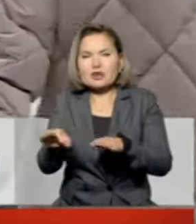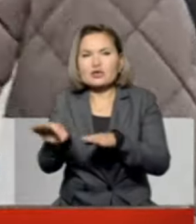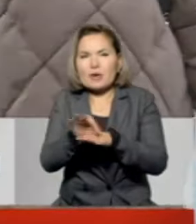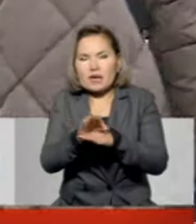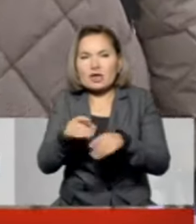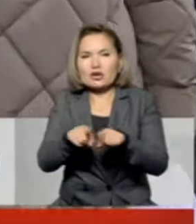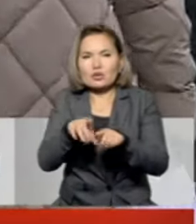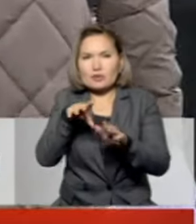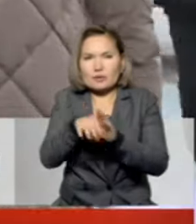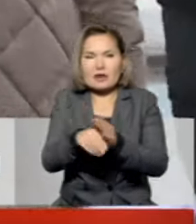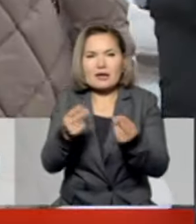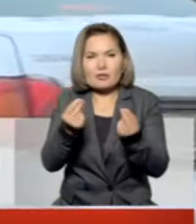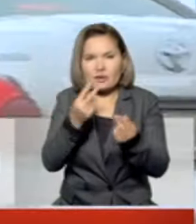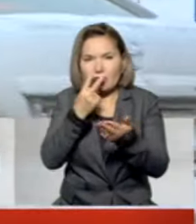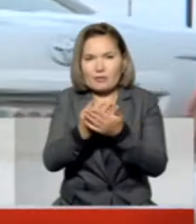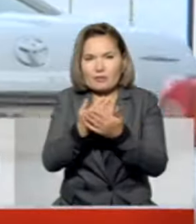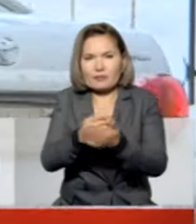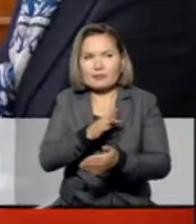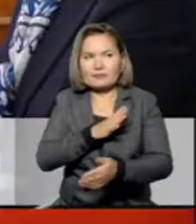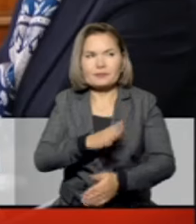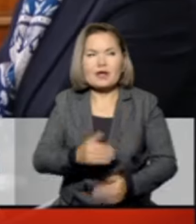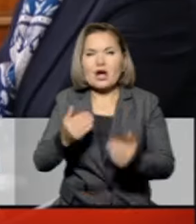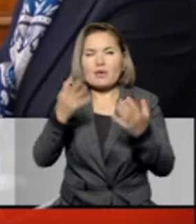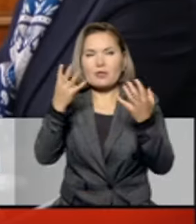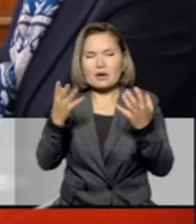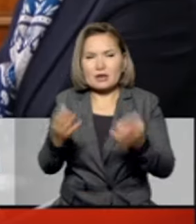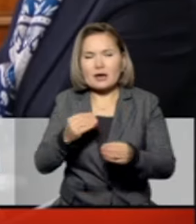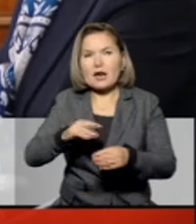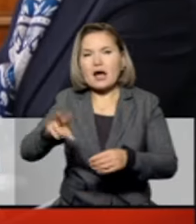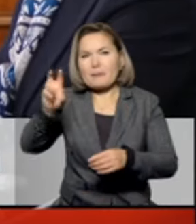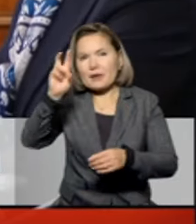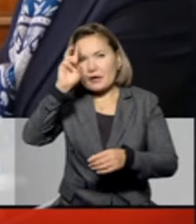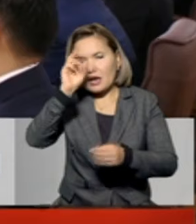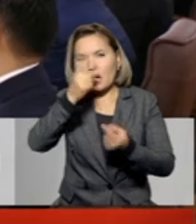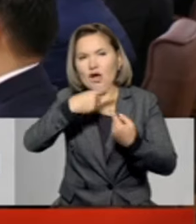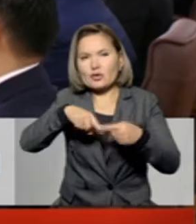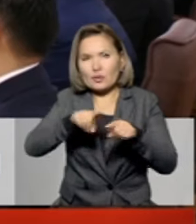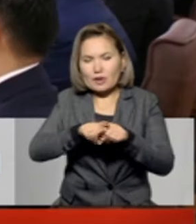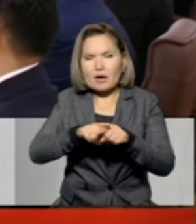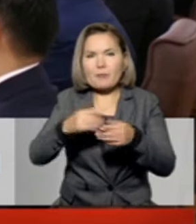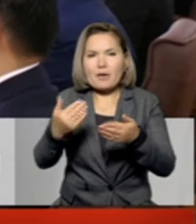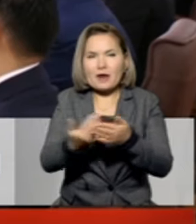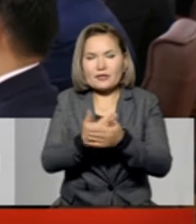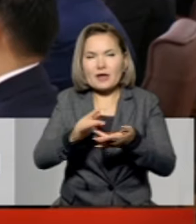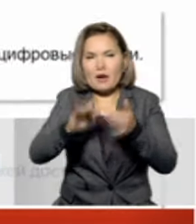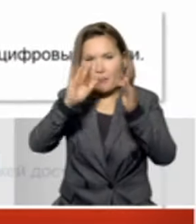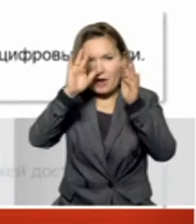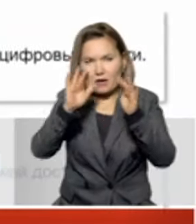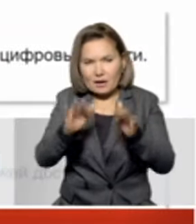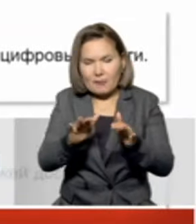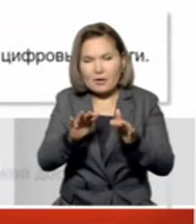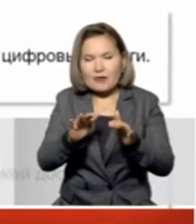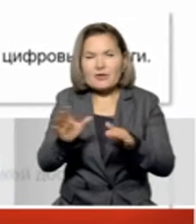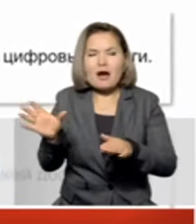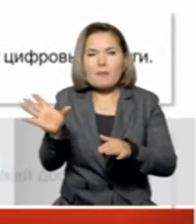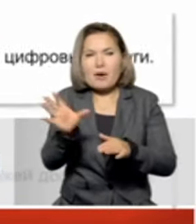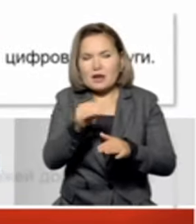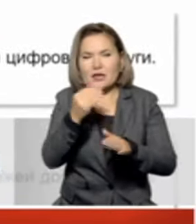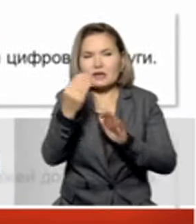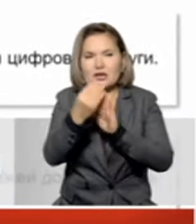азаматтардың жұбайлары бар. Бүгінгі таңда мемлекеттік органдардың деректер базасы барынша